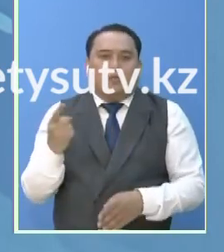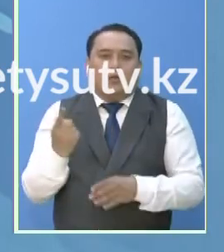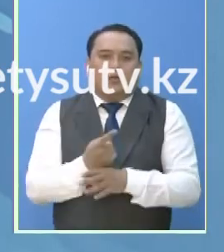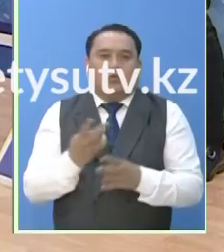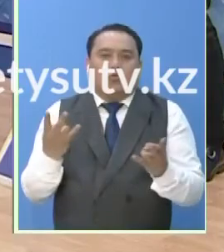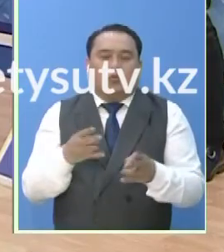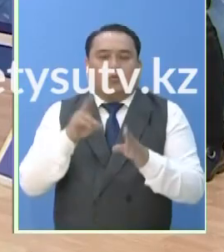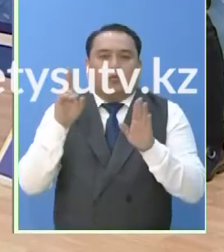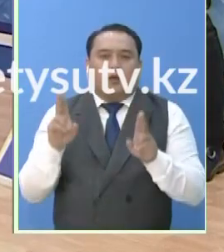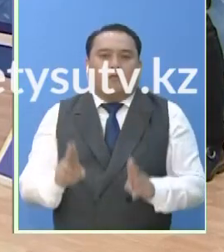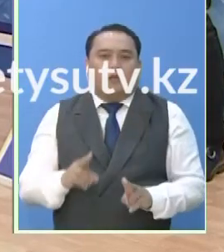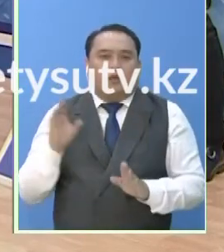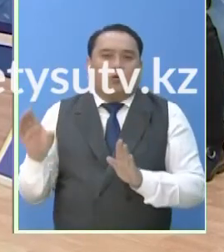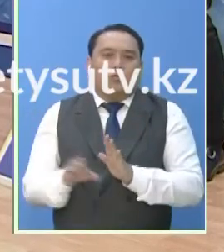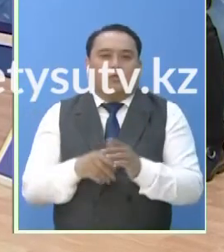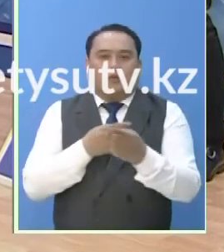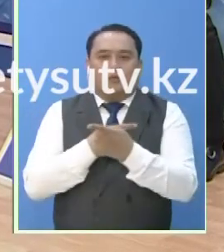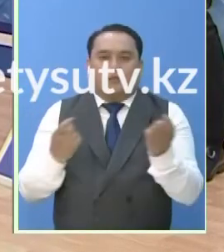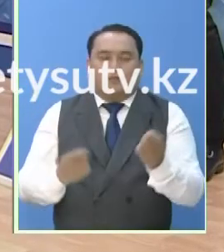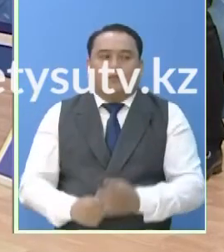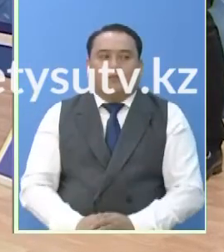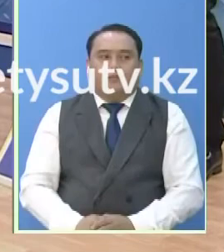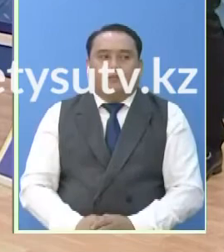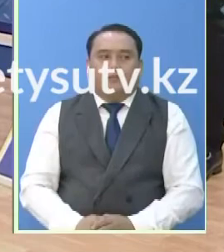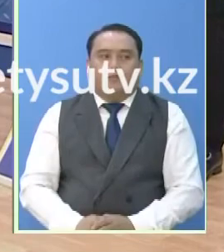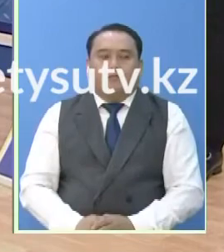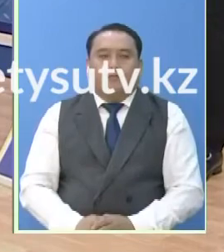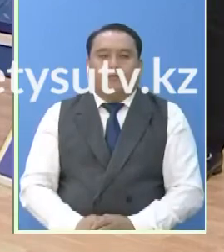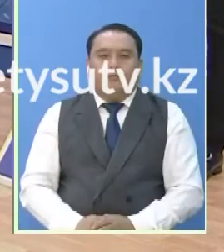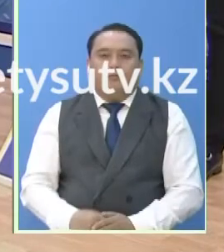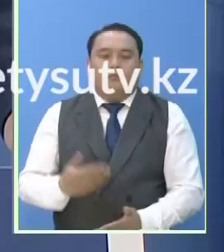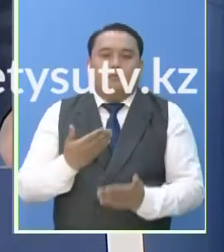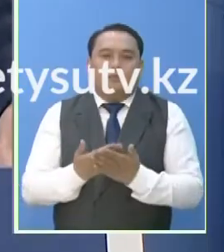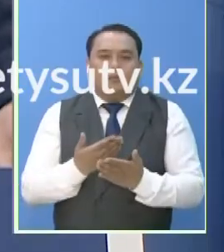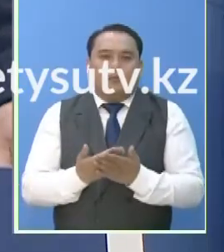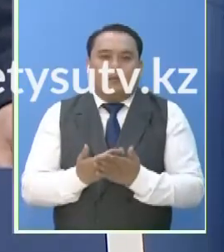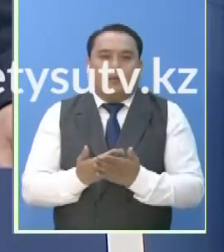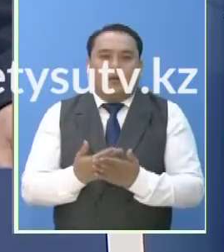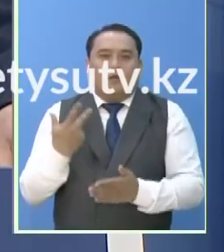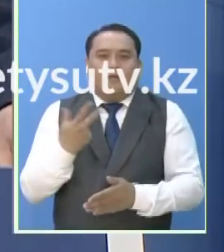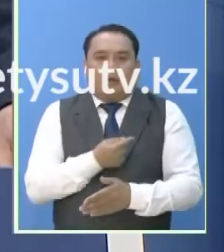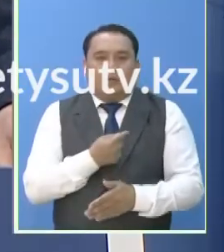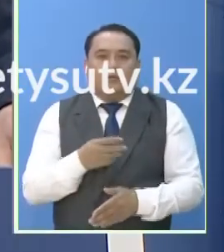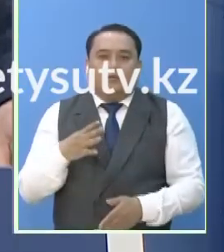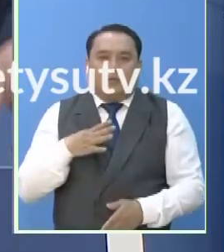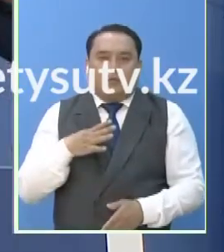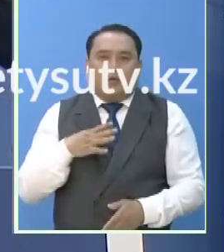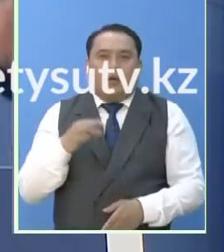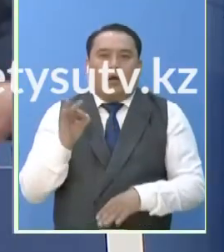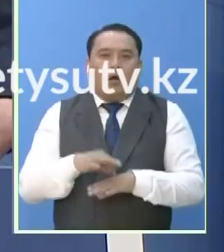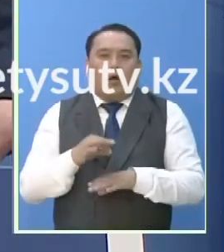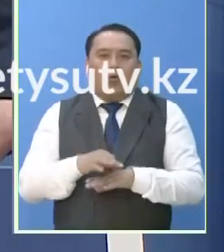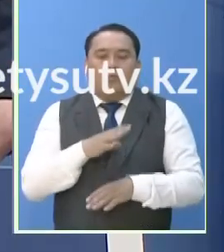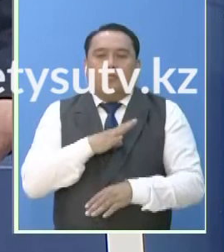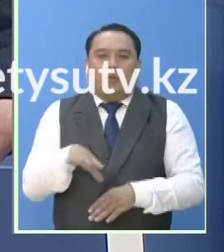нени эскерүү керек? Ошо жөнүндө хабардар эте кетсек. Мен арине мисалы шын мээнисинде вакцинаны салып алгандан кийин мен ауырмайм деген